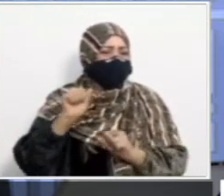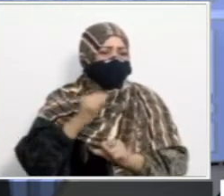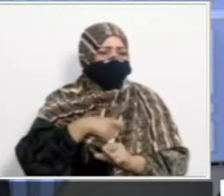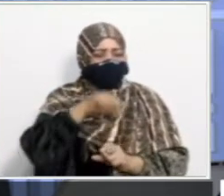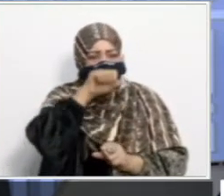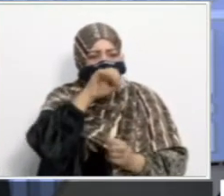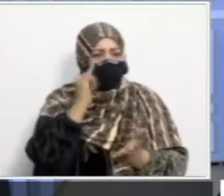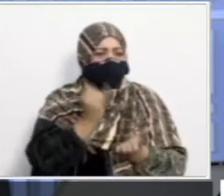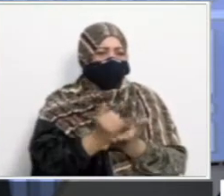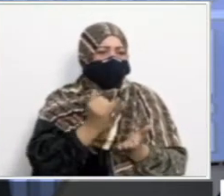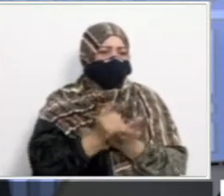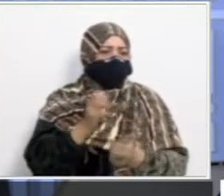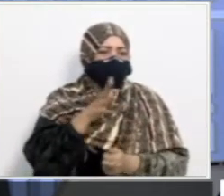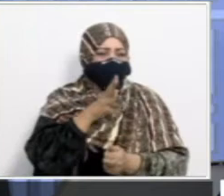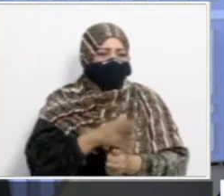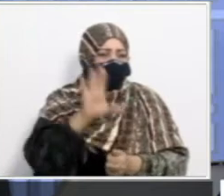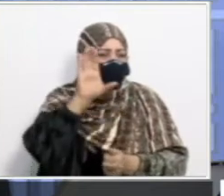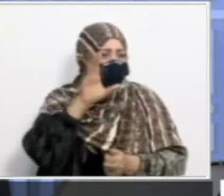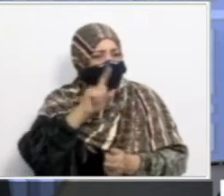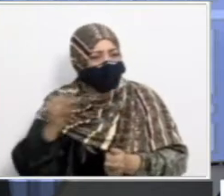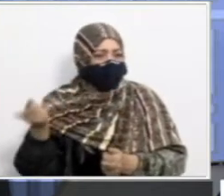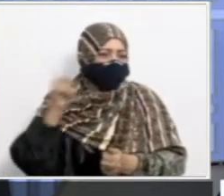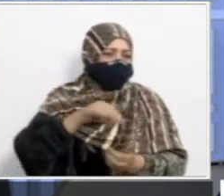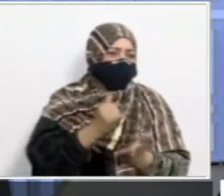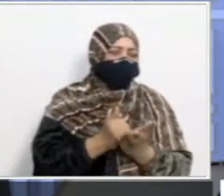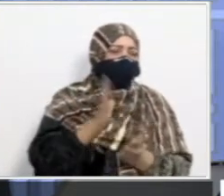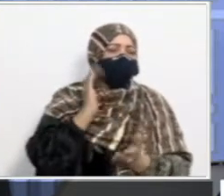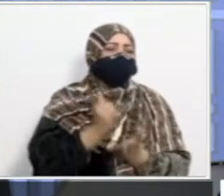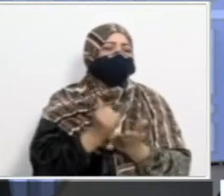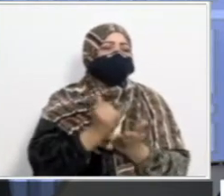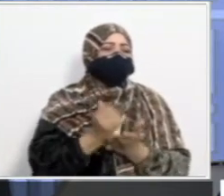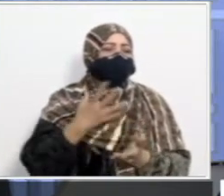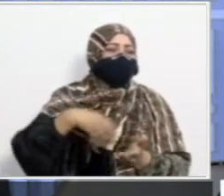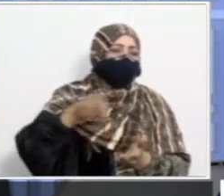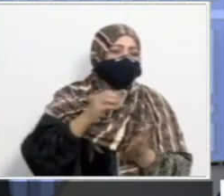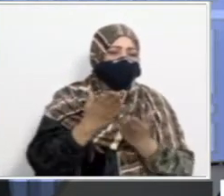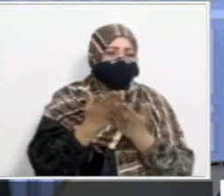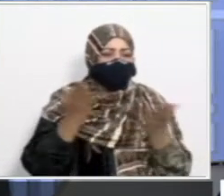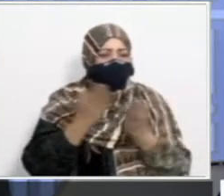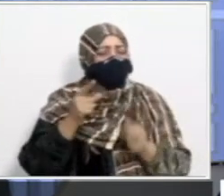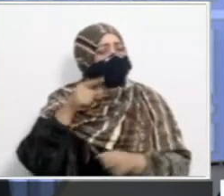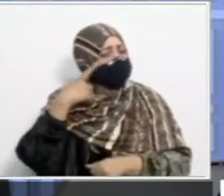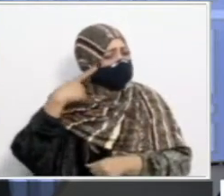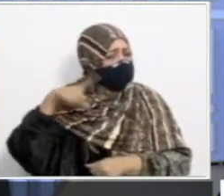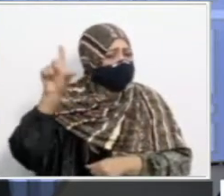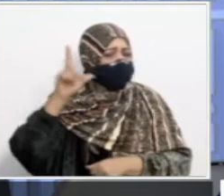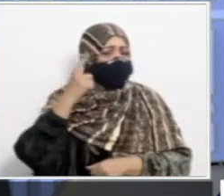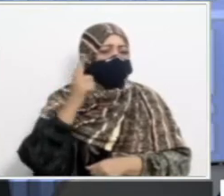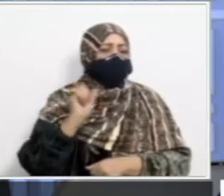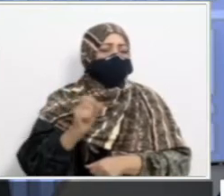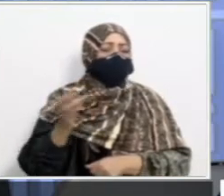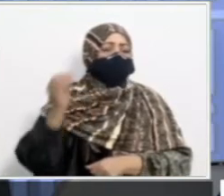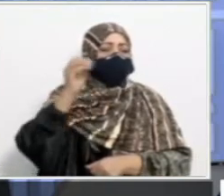فقضوا، الروايتان كلاهما في الصحيح، رواية فأتموا صحيحة فمن أتم فلا عتب